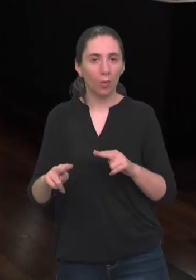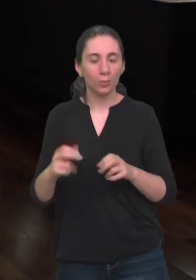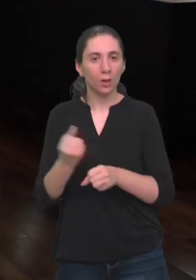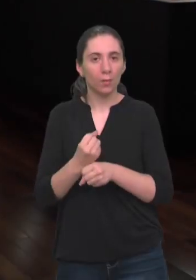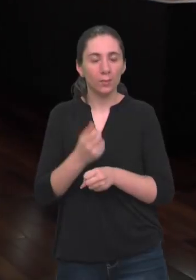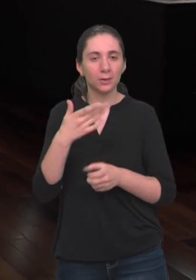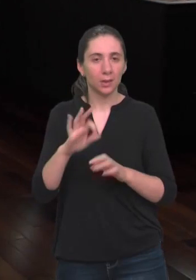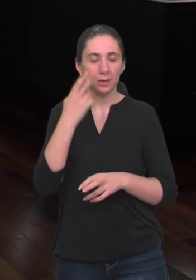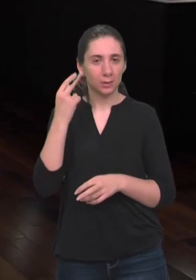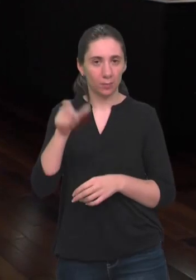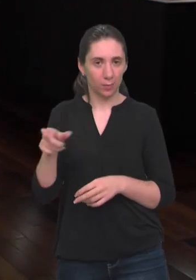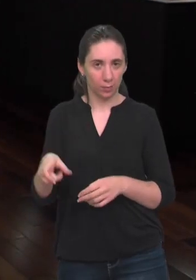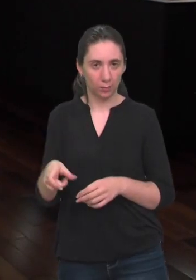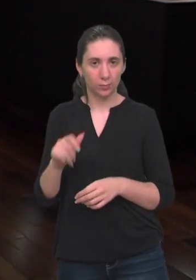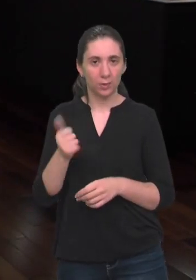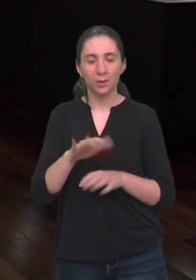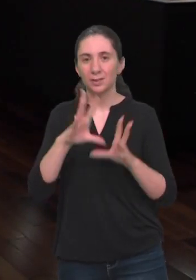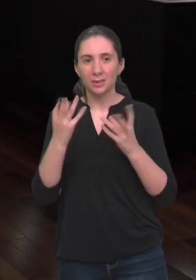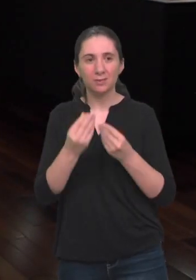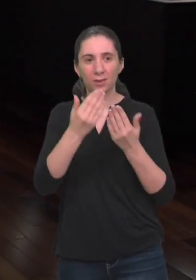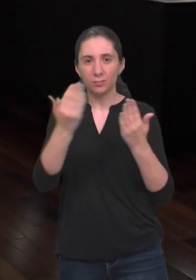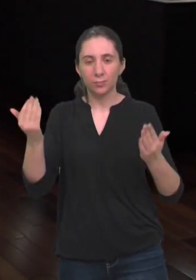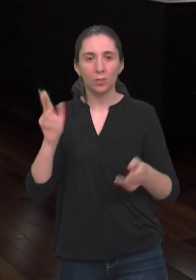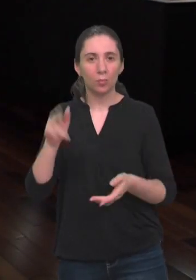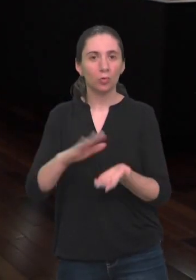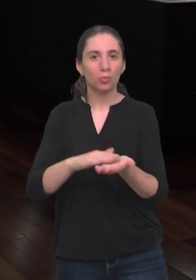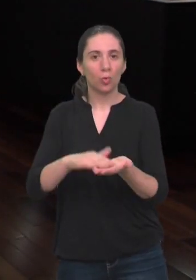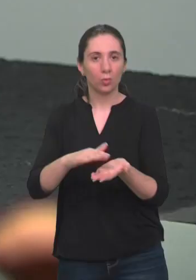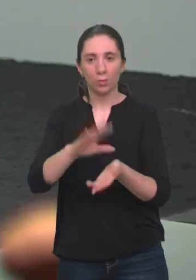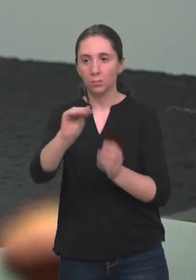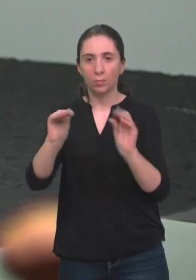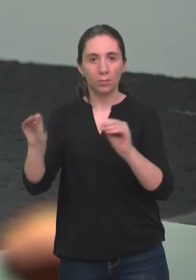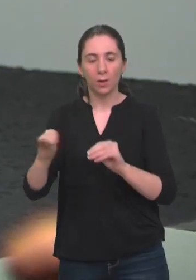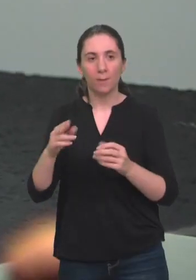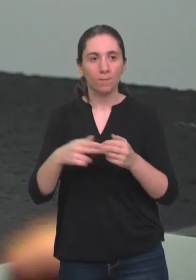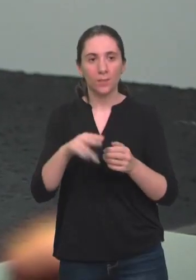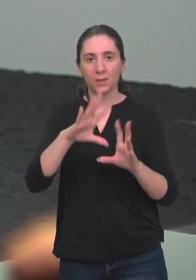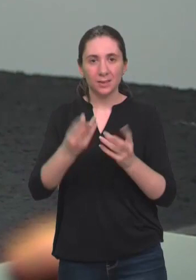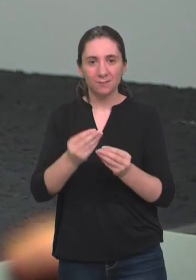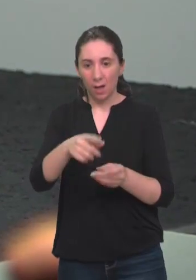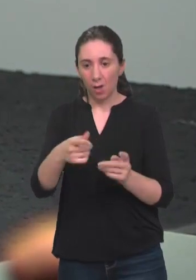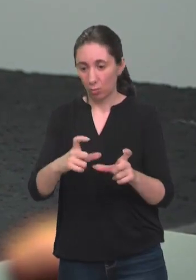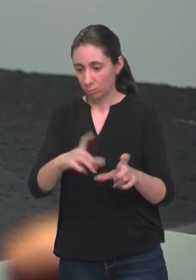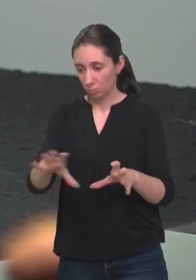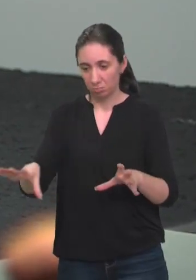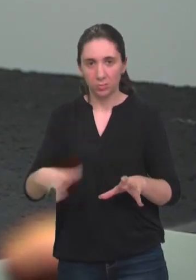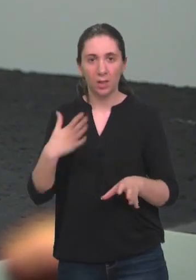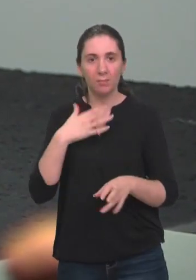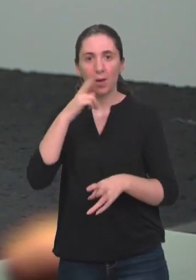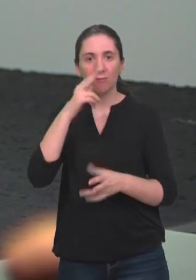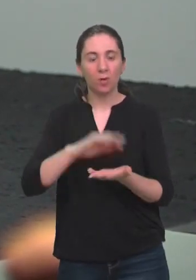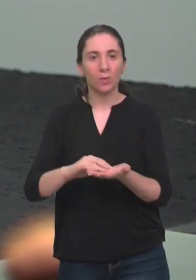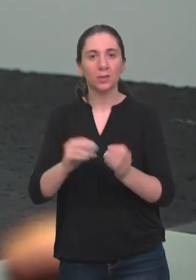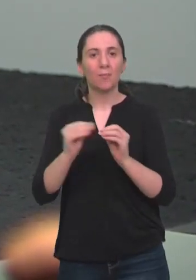prilagođena slijepim osobama, jer sve eksponate mogu dodirivati, a pored svakog umjetničkog dijela dostupne su i informacije